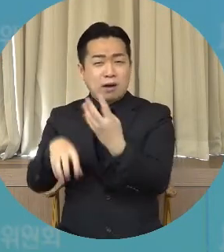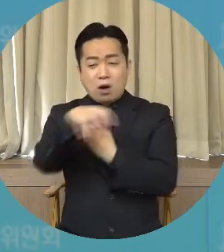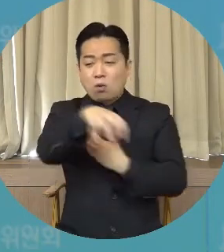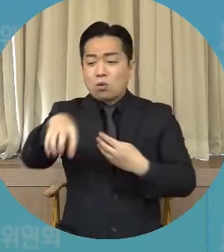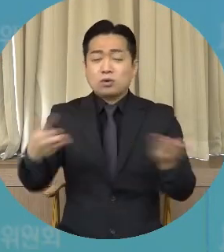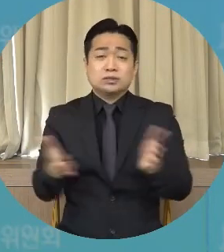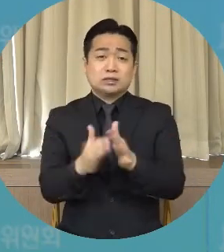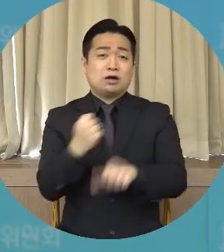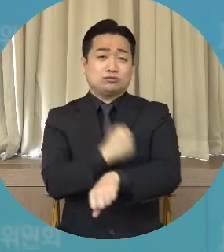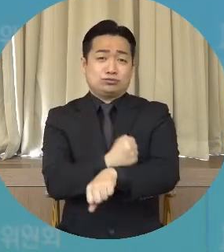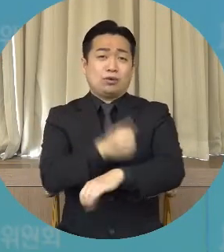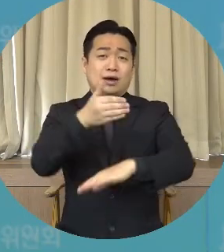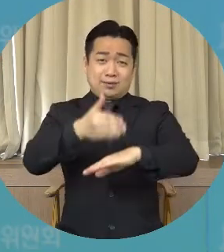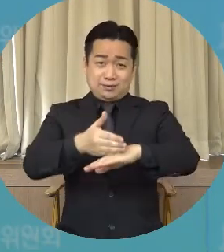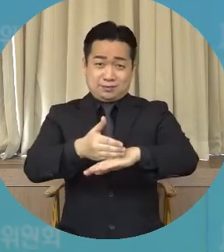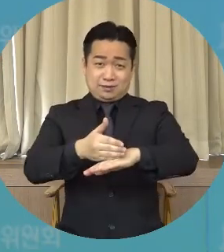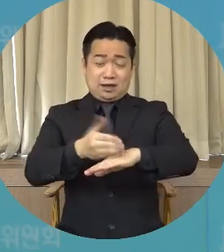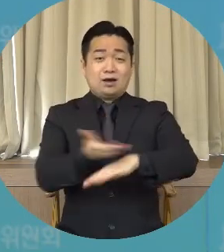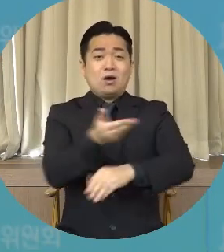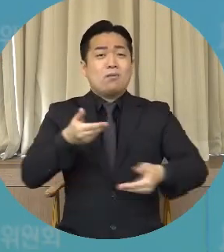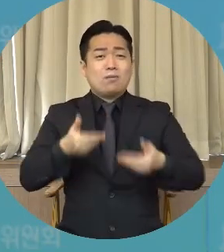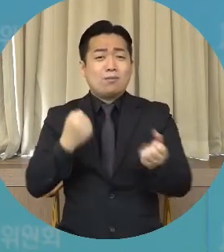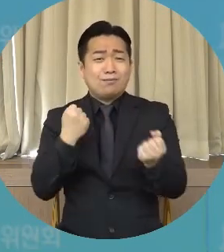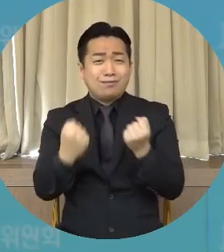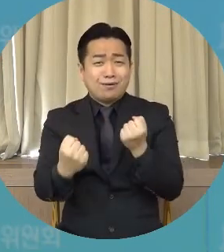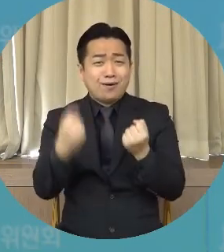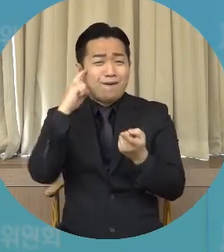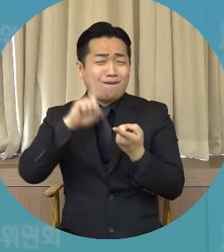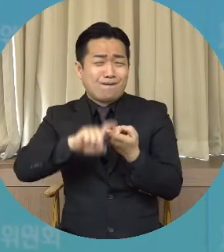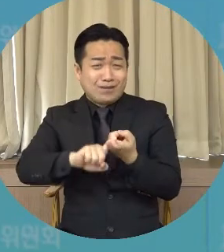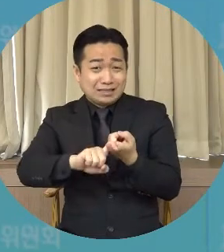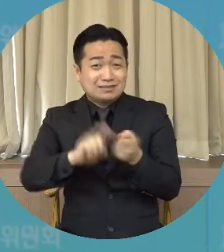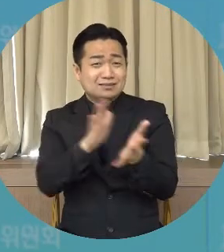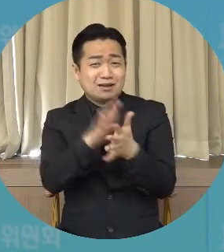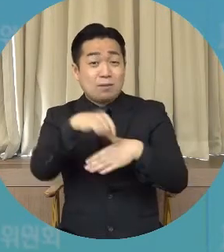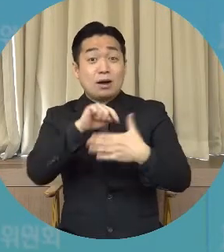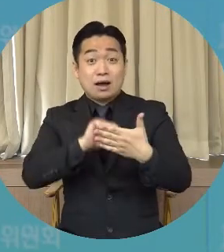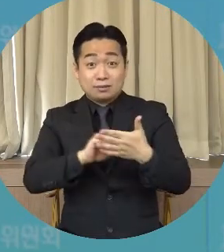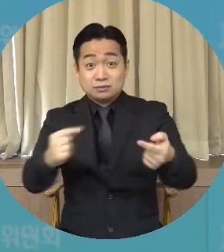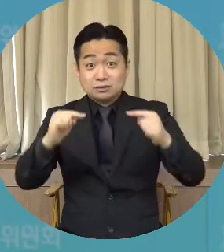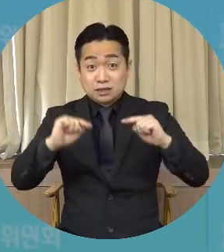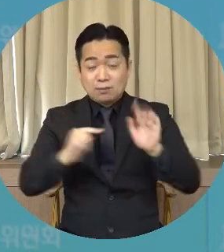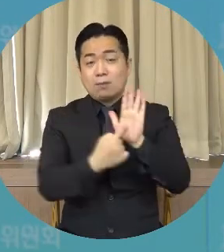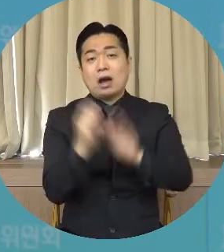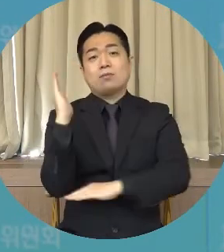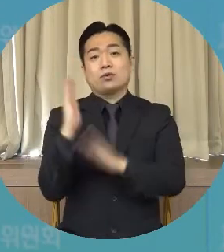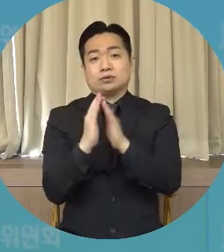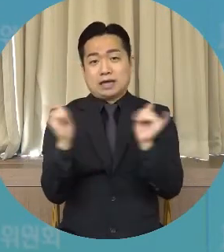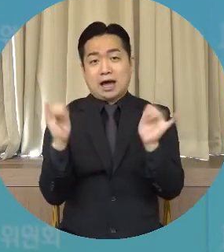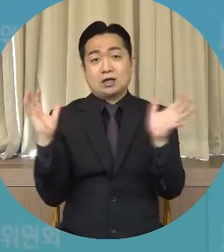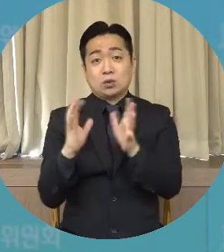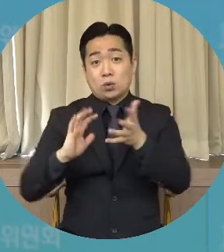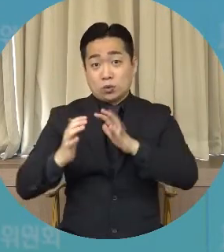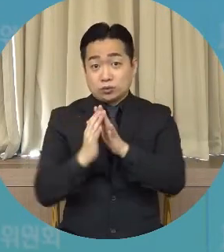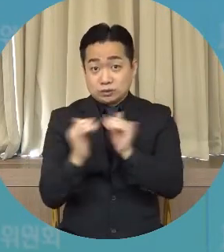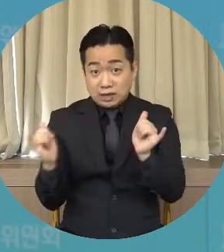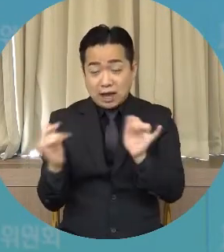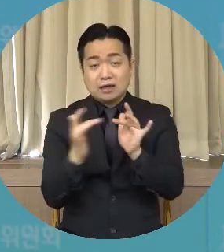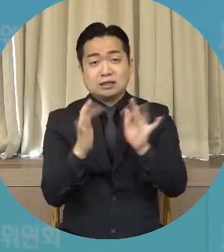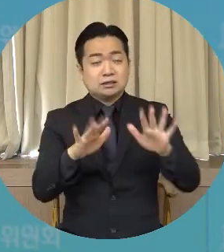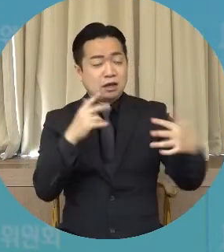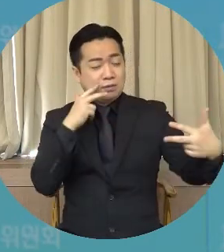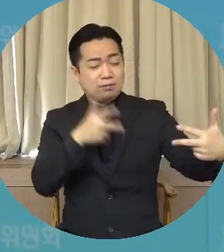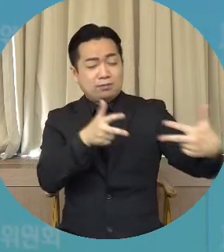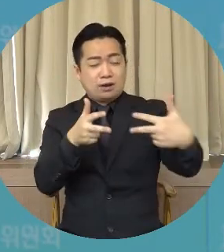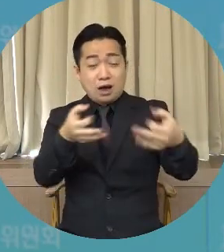드리며 바쁘신 와중에도 뜨거운 관심과 열정으로 참여해 주신 발제자, 토론자와 온라인으로 참여해